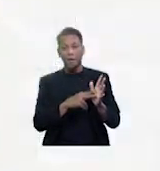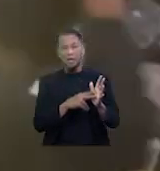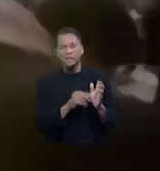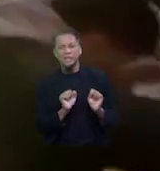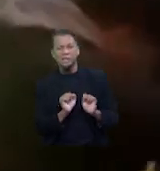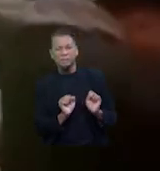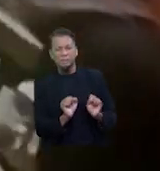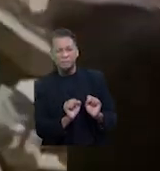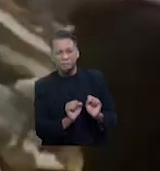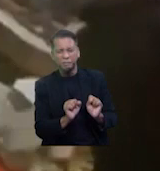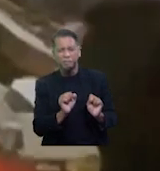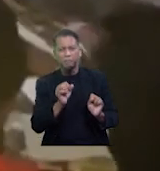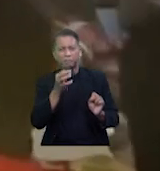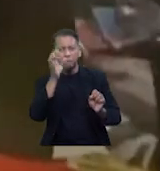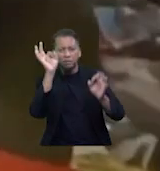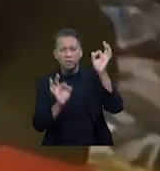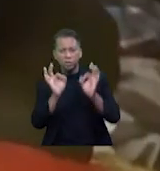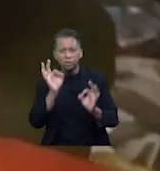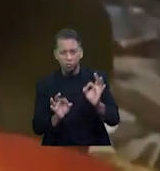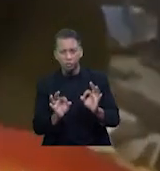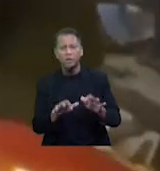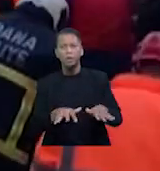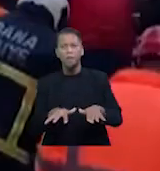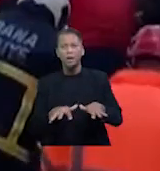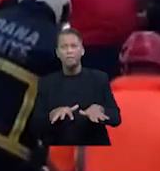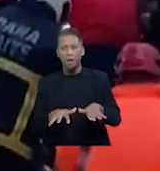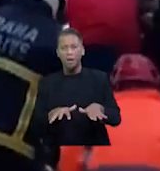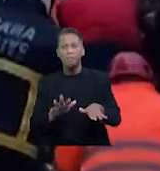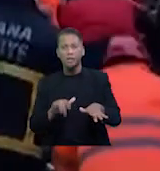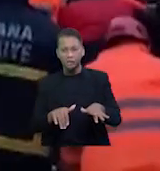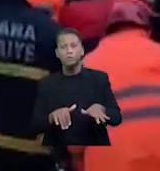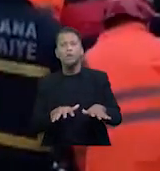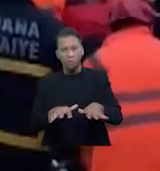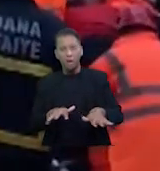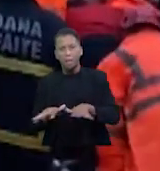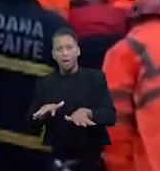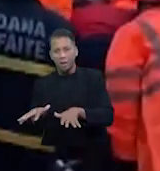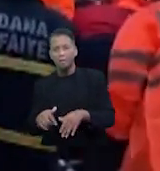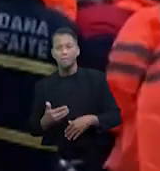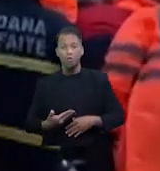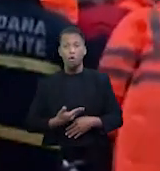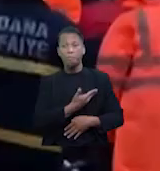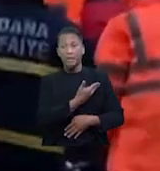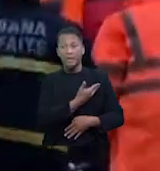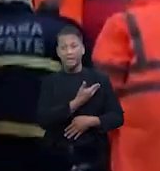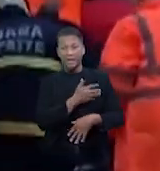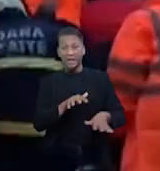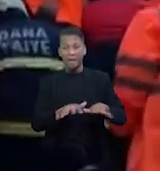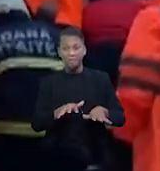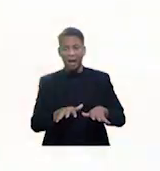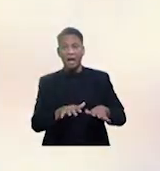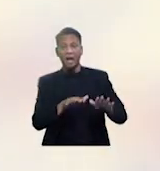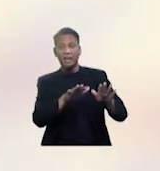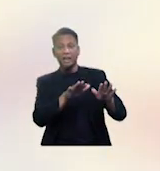Gempa susulan juga masih terus terjadi. Saat ini, ribuan warga korban gempa masih tinggal di lokasi pengungsian di tengah cuaca dingin